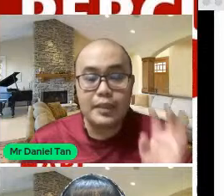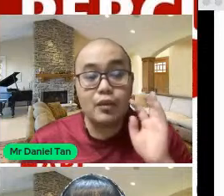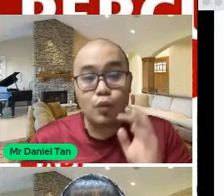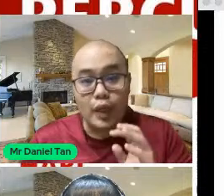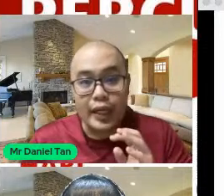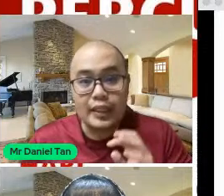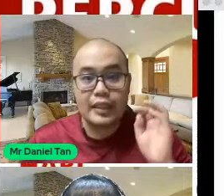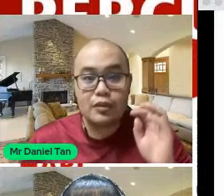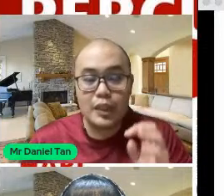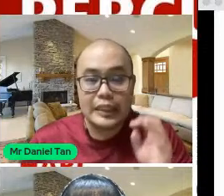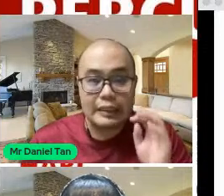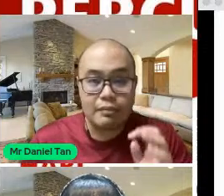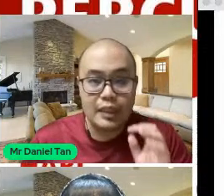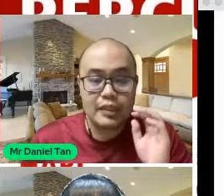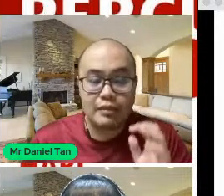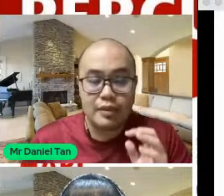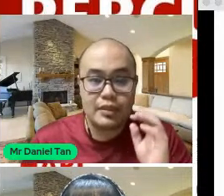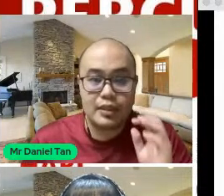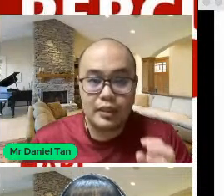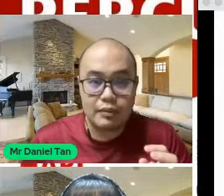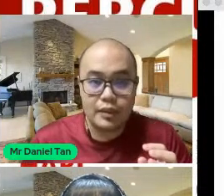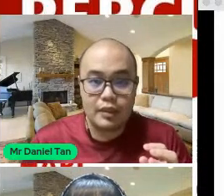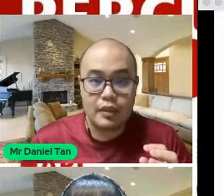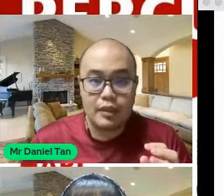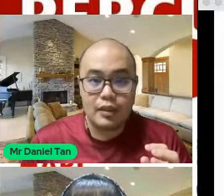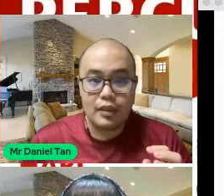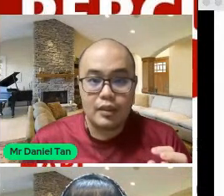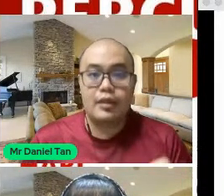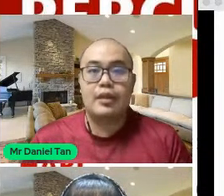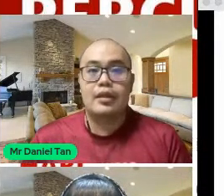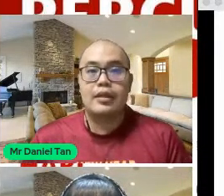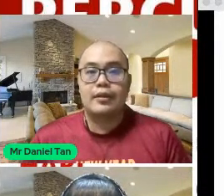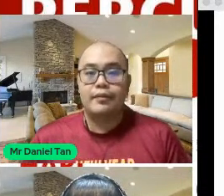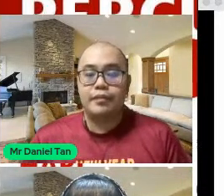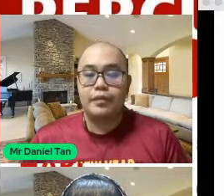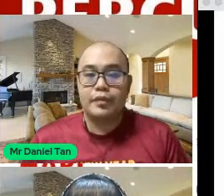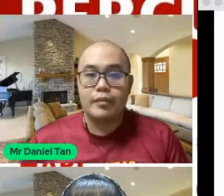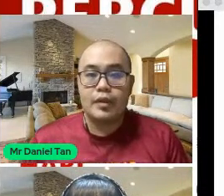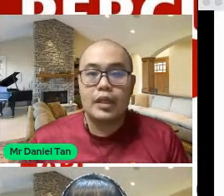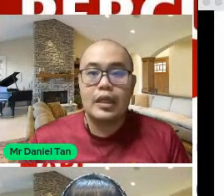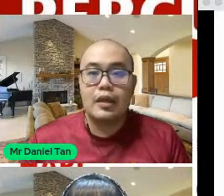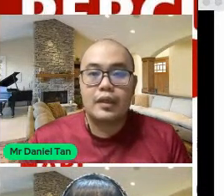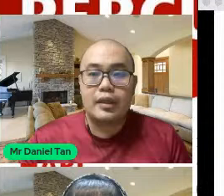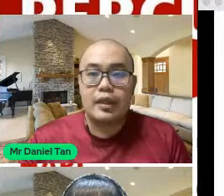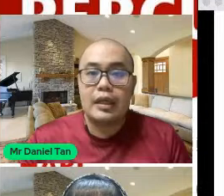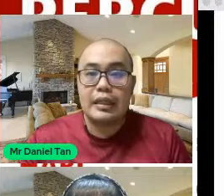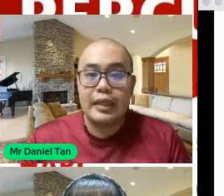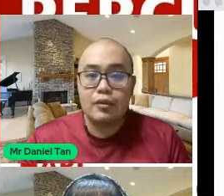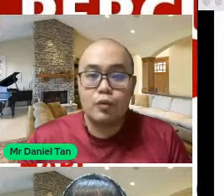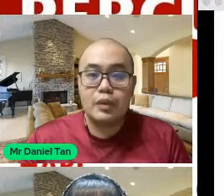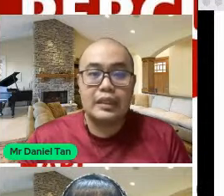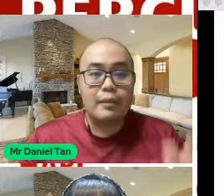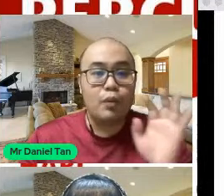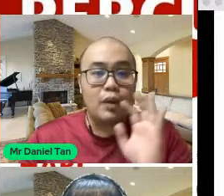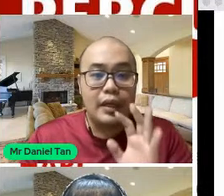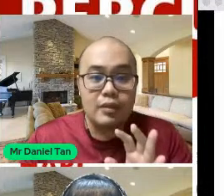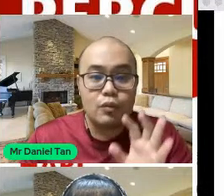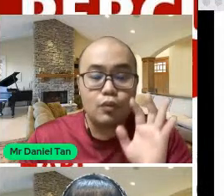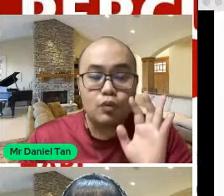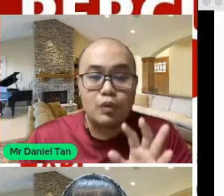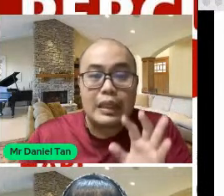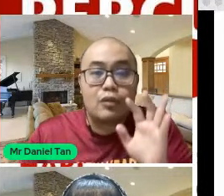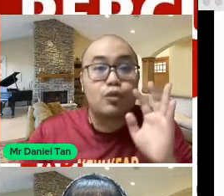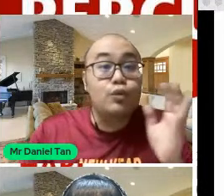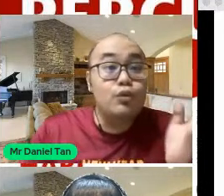Demi Tuhan dan juga demi diri sendiri Nur Afni atuh kita